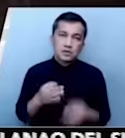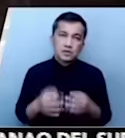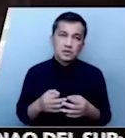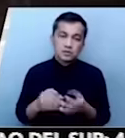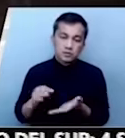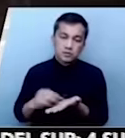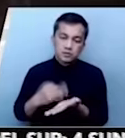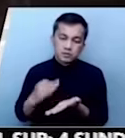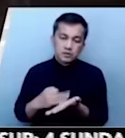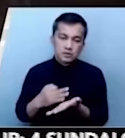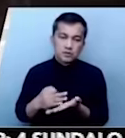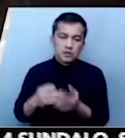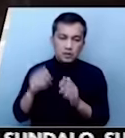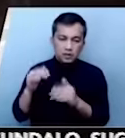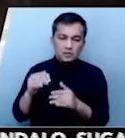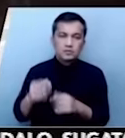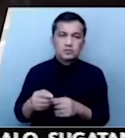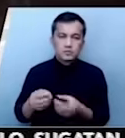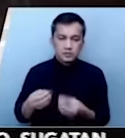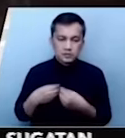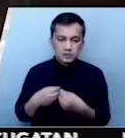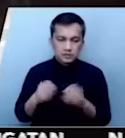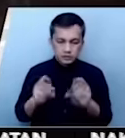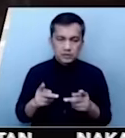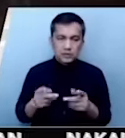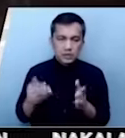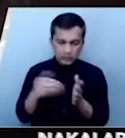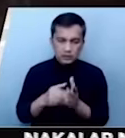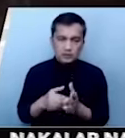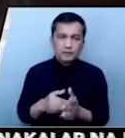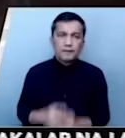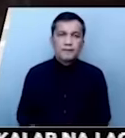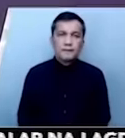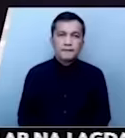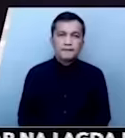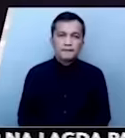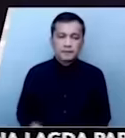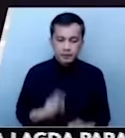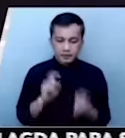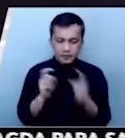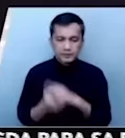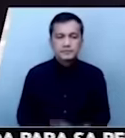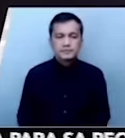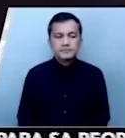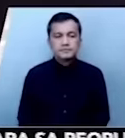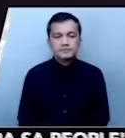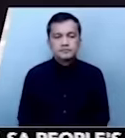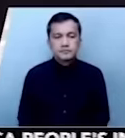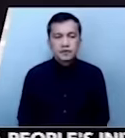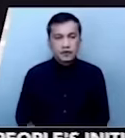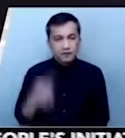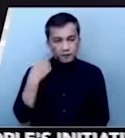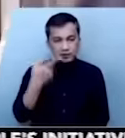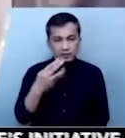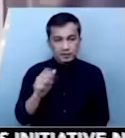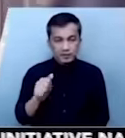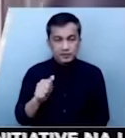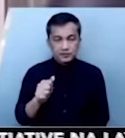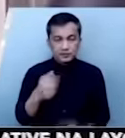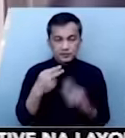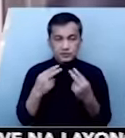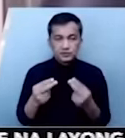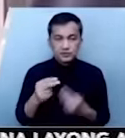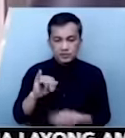sana bigyan po ako ng pagkakataon po ulit na mapagbago po. Para sa GMA Integrated News,